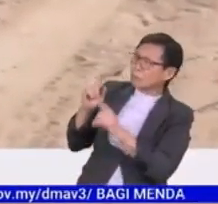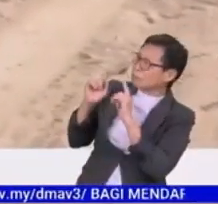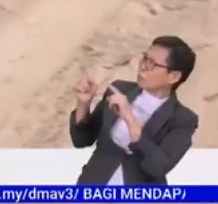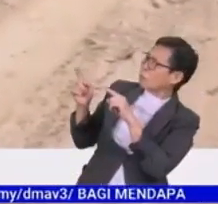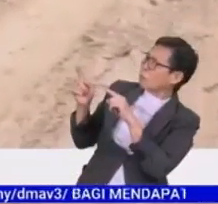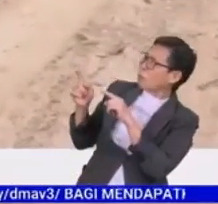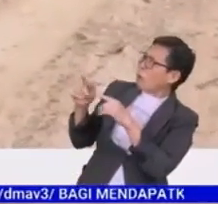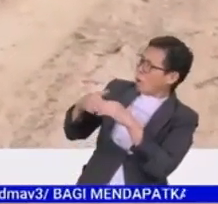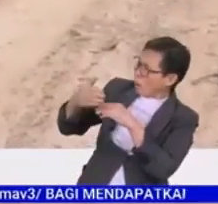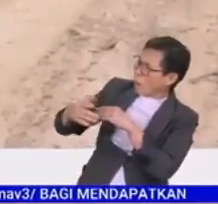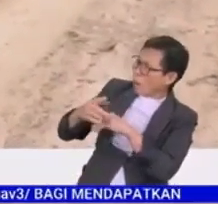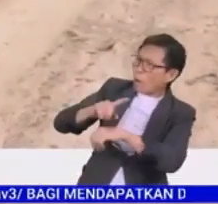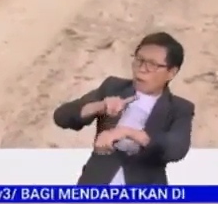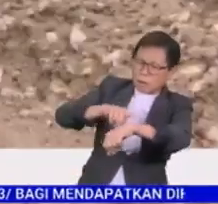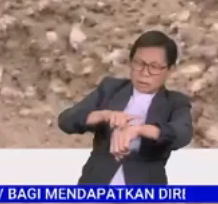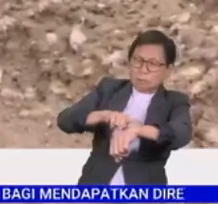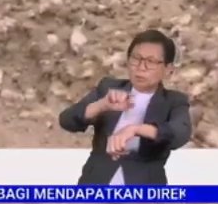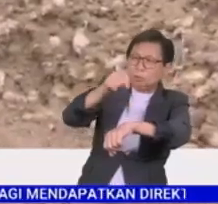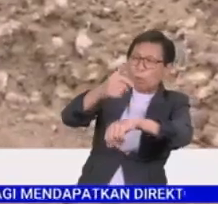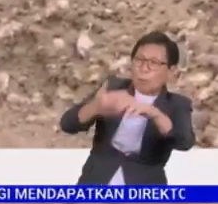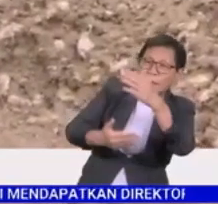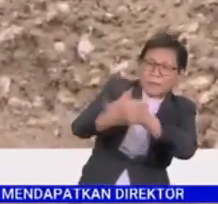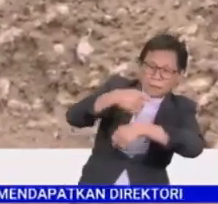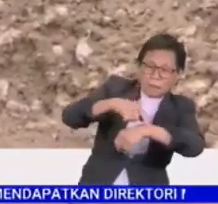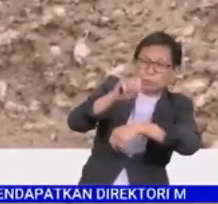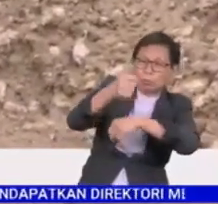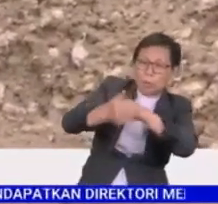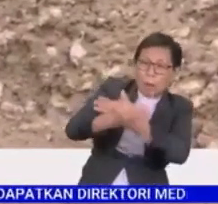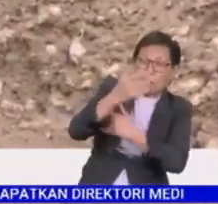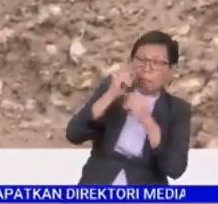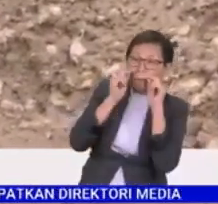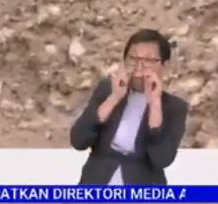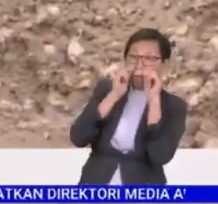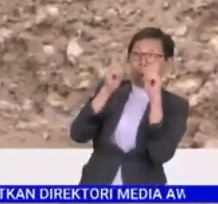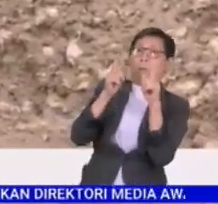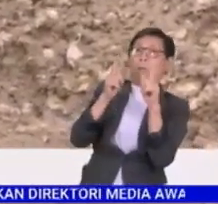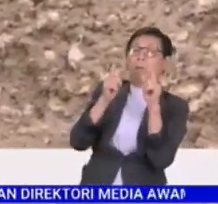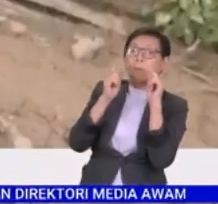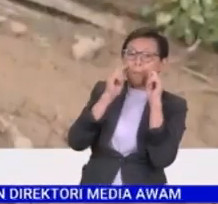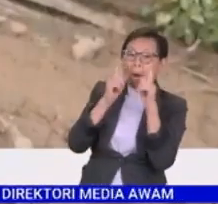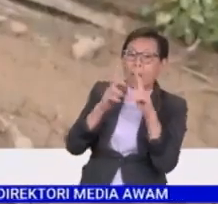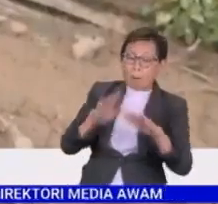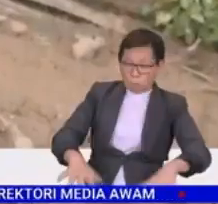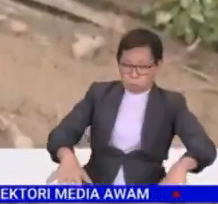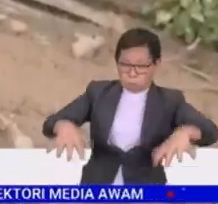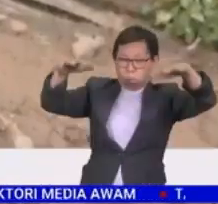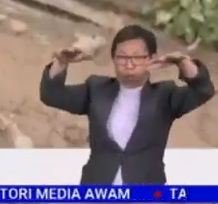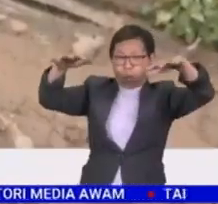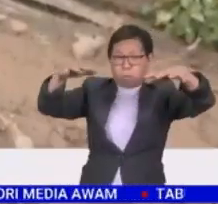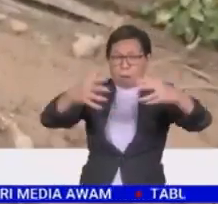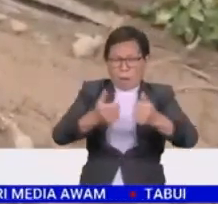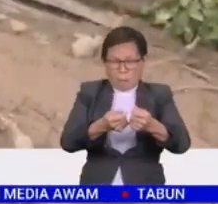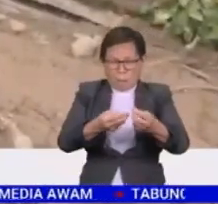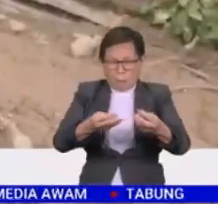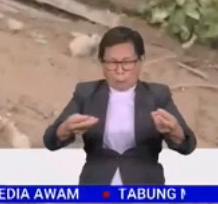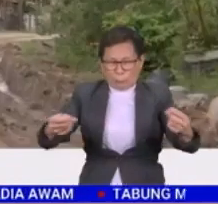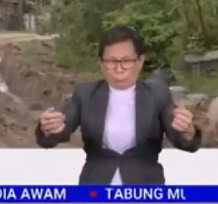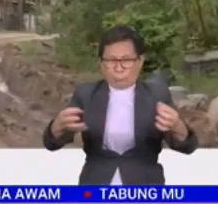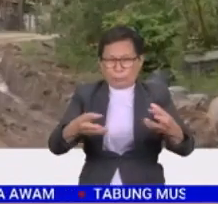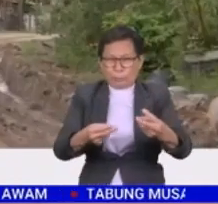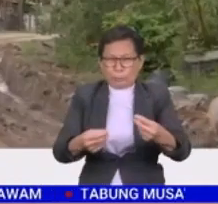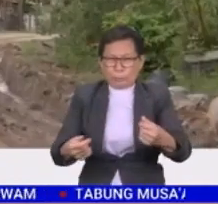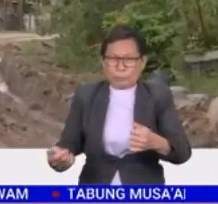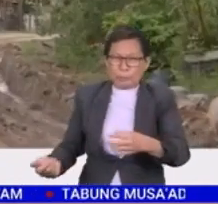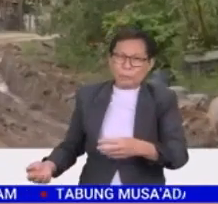tapi terlepas jam 10 pagi itu kan tiba-tiba muncul itu yang banjir besar yang lumpur sama sekali sama